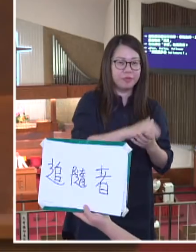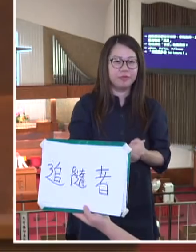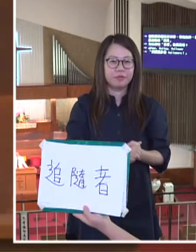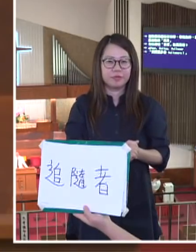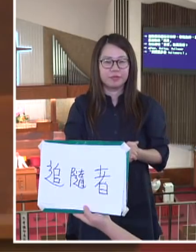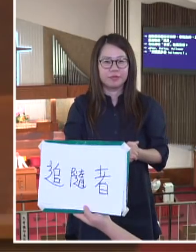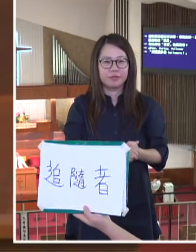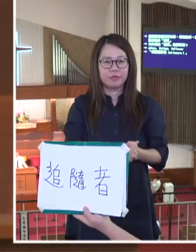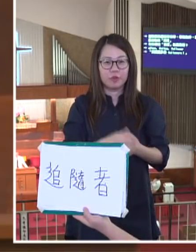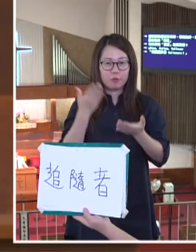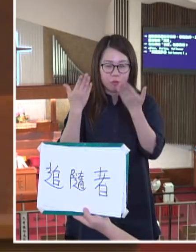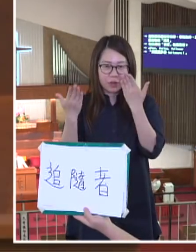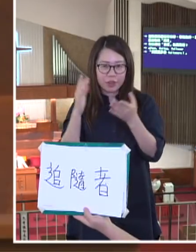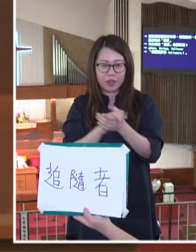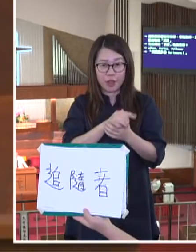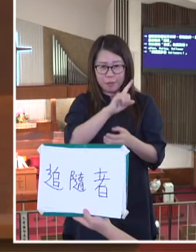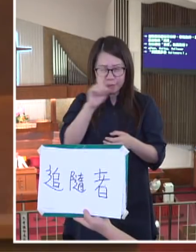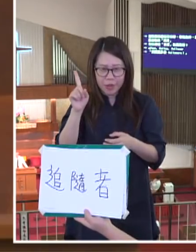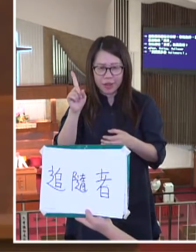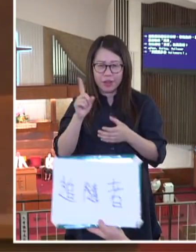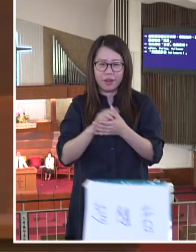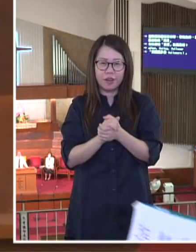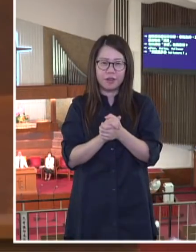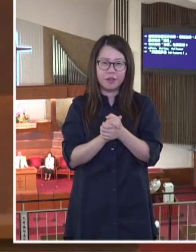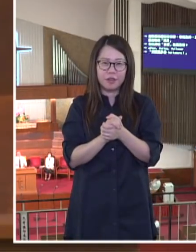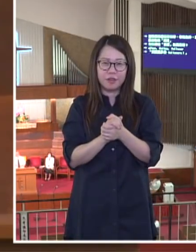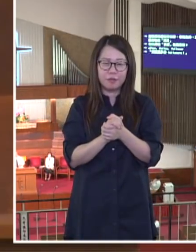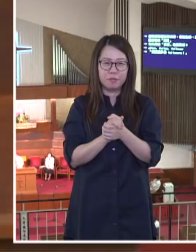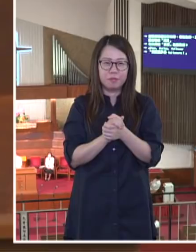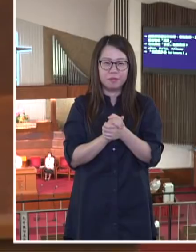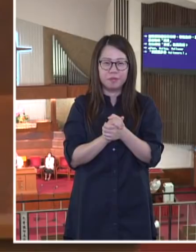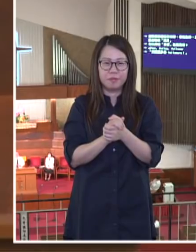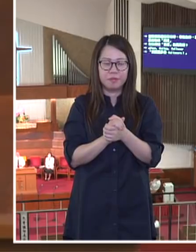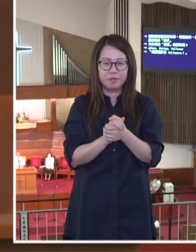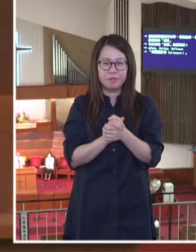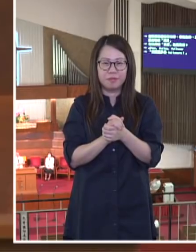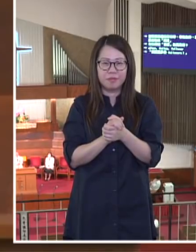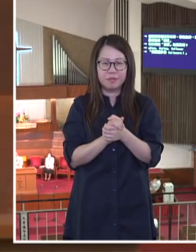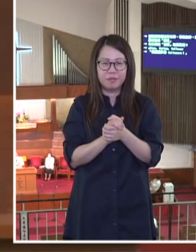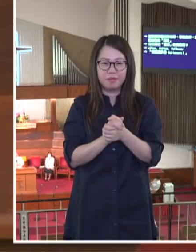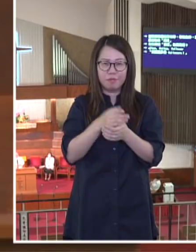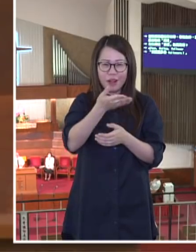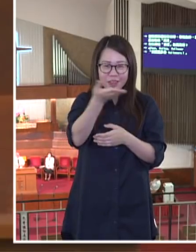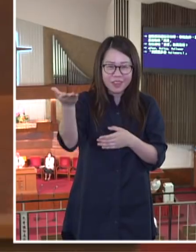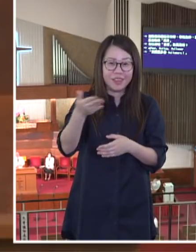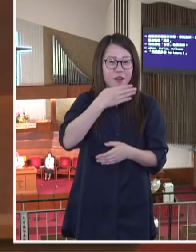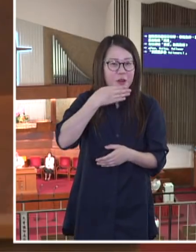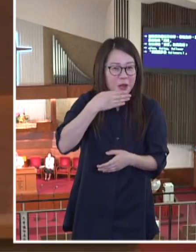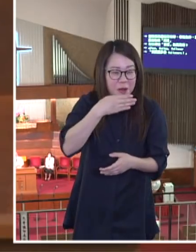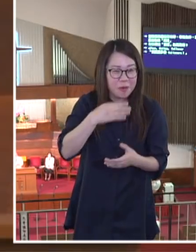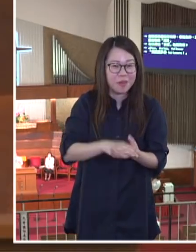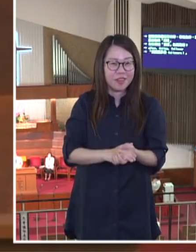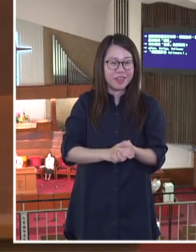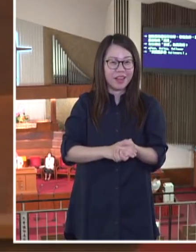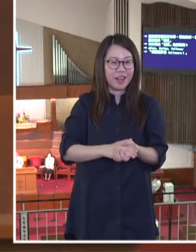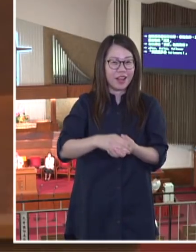？subscribers 知唔知啊？大家？啊！你哋又唔知啊？即系唔会啩？你应该仲清楚过我，点会唔知咧？你咁后生，